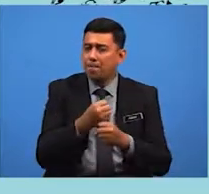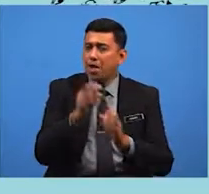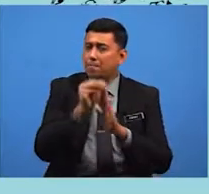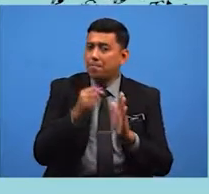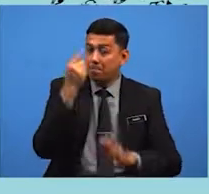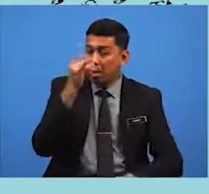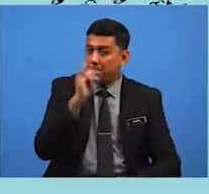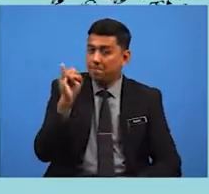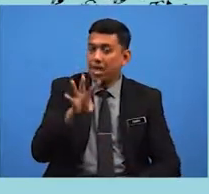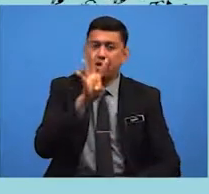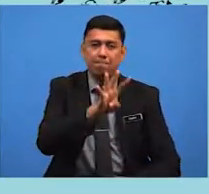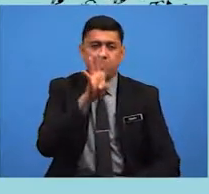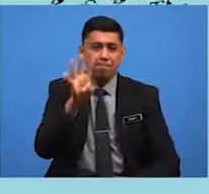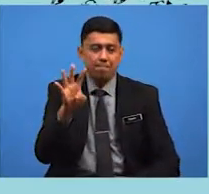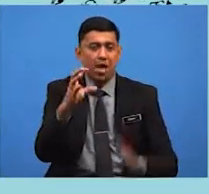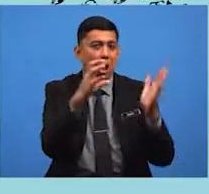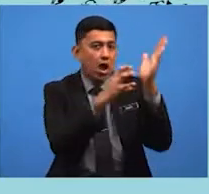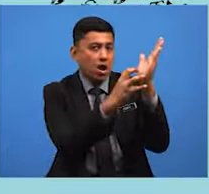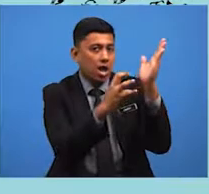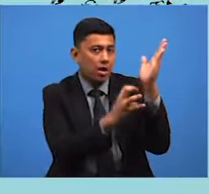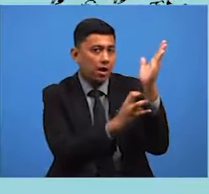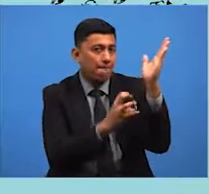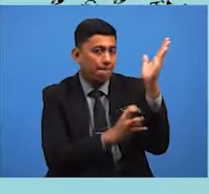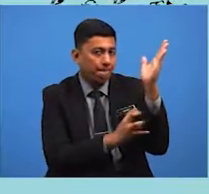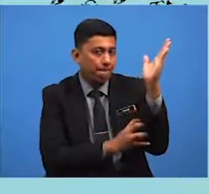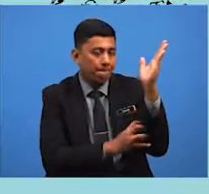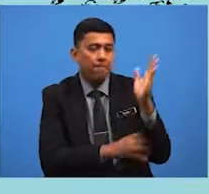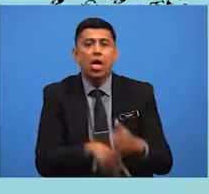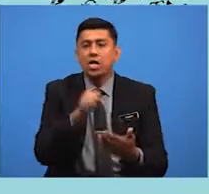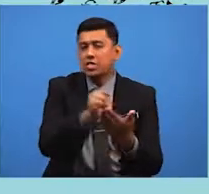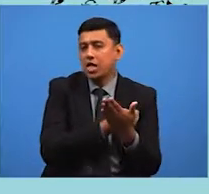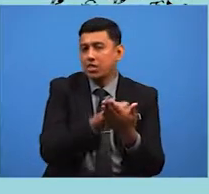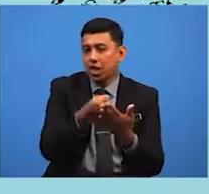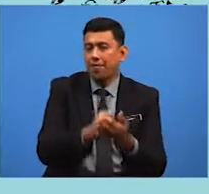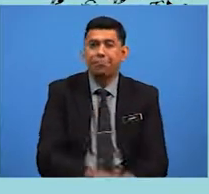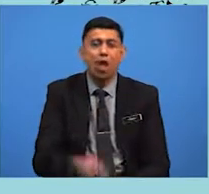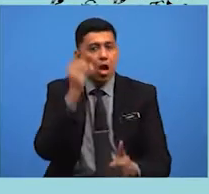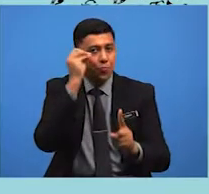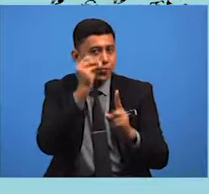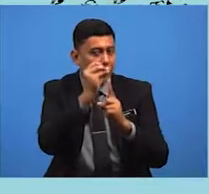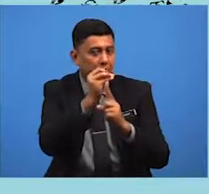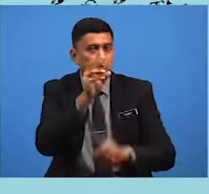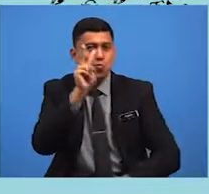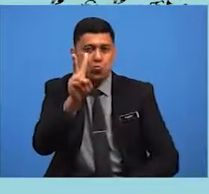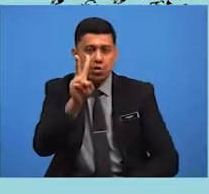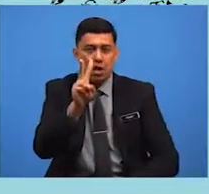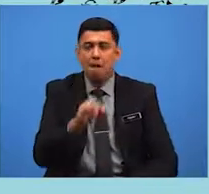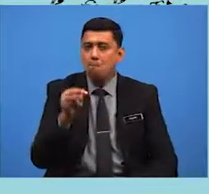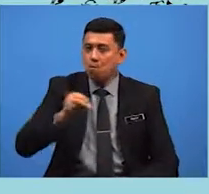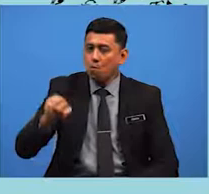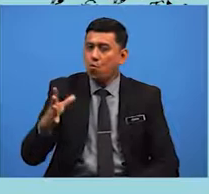maksud keempat-empat rangkap sajak ini. Objektif kedua, murid